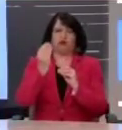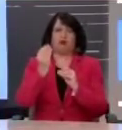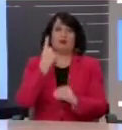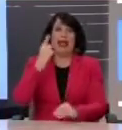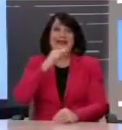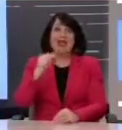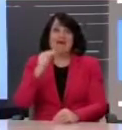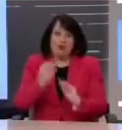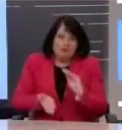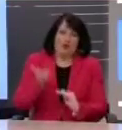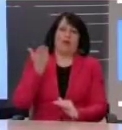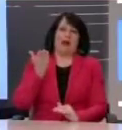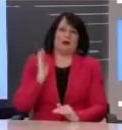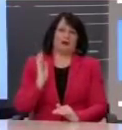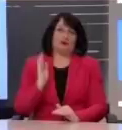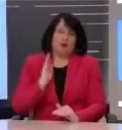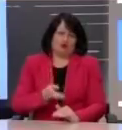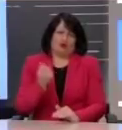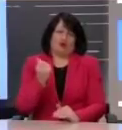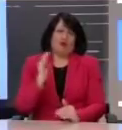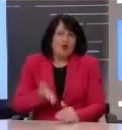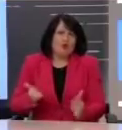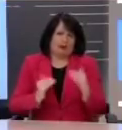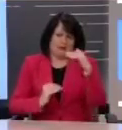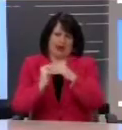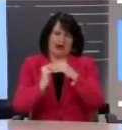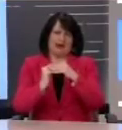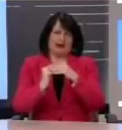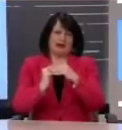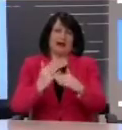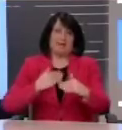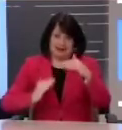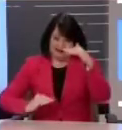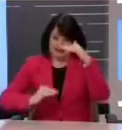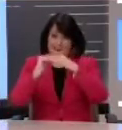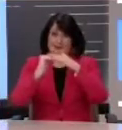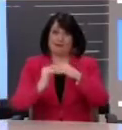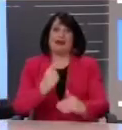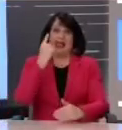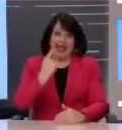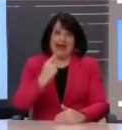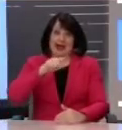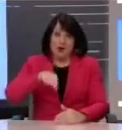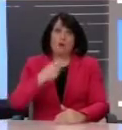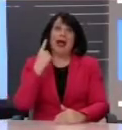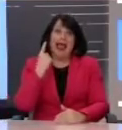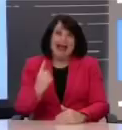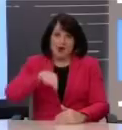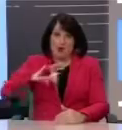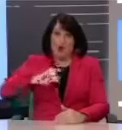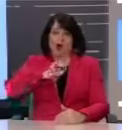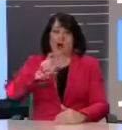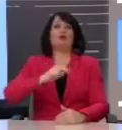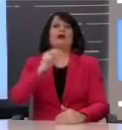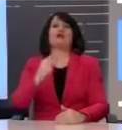ευρώ αυτές τις δυνατότητες που έχουμε, το δικό μας το ταβάνι λοιπόν είναι τα 1,1 δις ευρώ. Τόσο